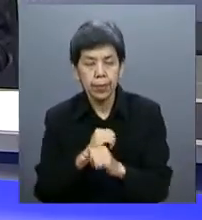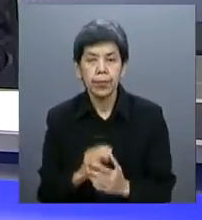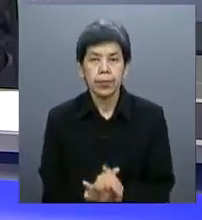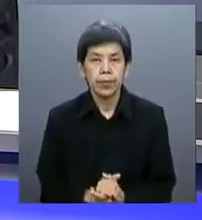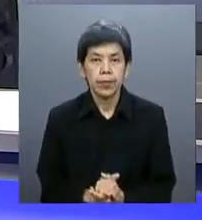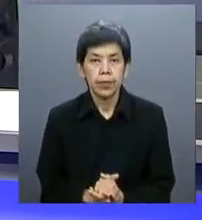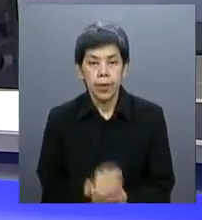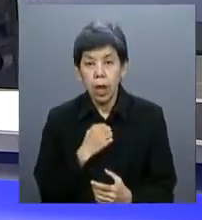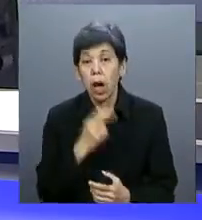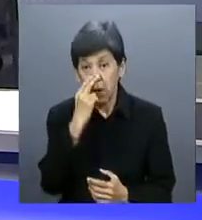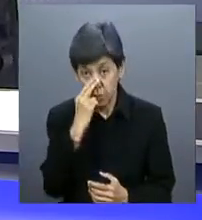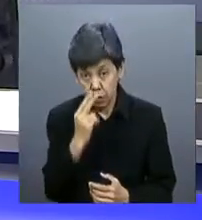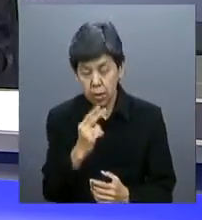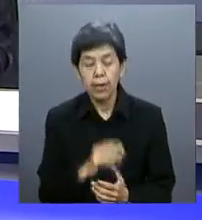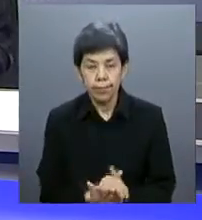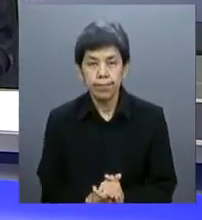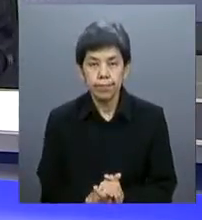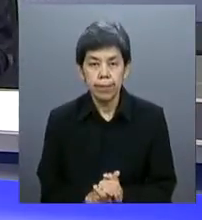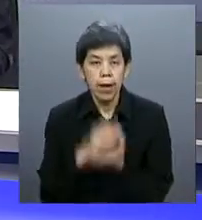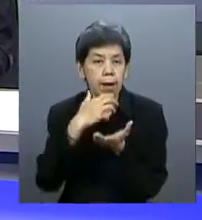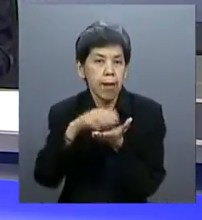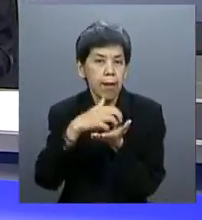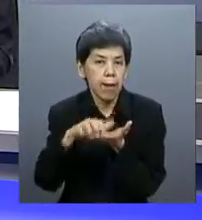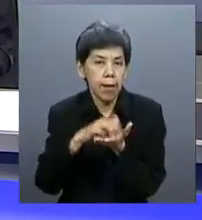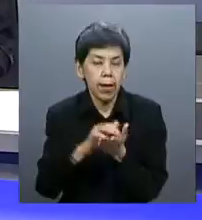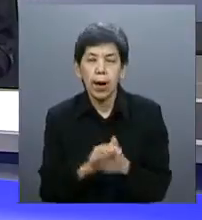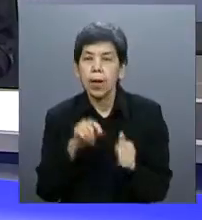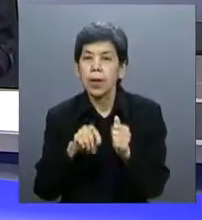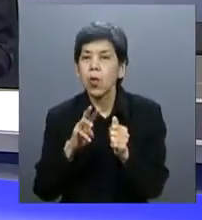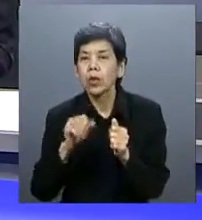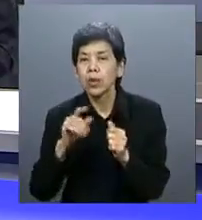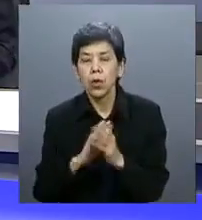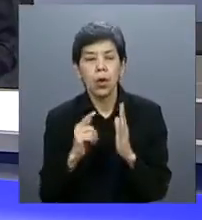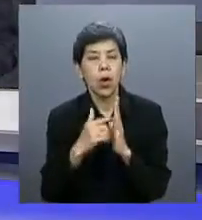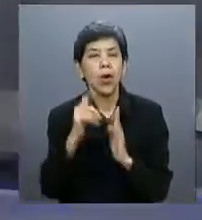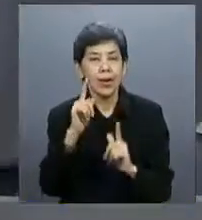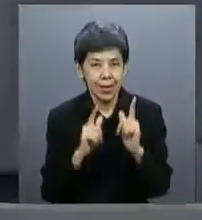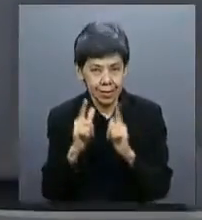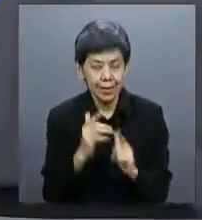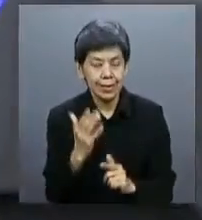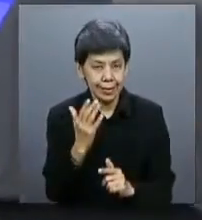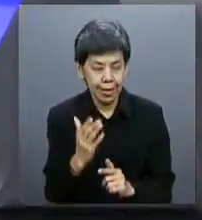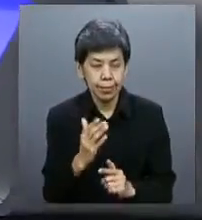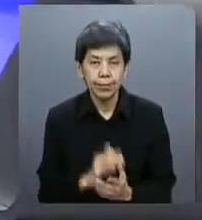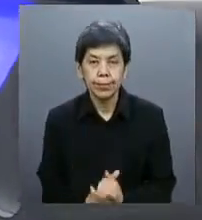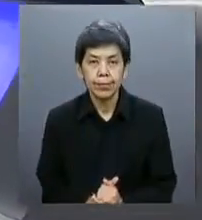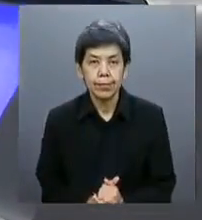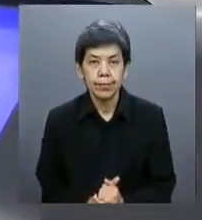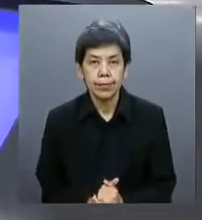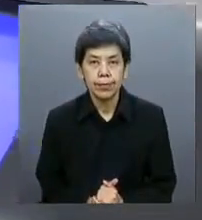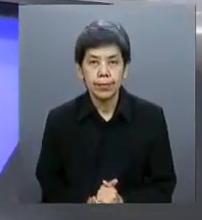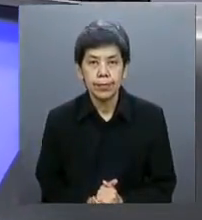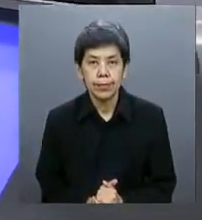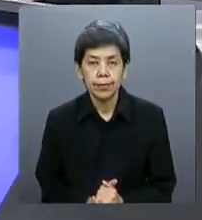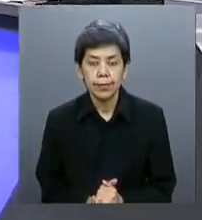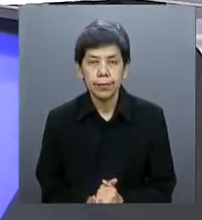ค่ะติดตามรายละเอียดจากคุณมยุรีอัครบาลรายงานสดจากอำเภอวังสะพุงจังหวัดเลยคุณมยุรีเชิญค่ะ ค่ะคุ